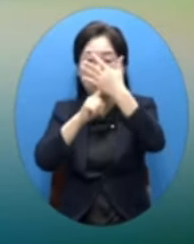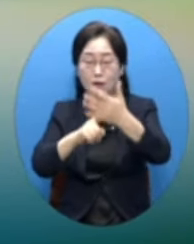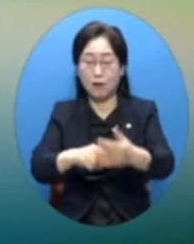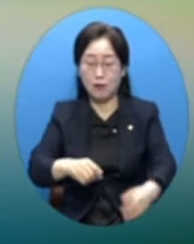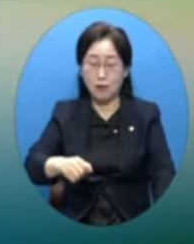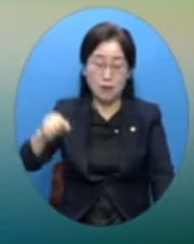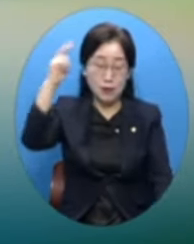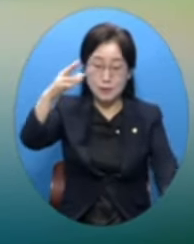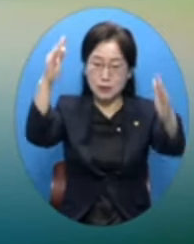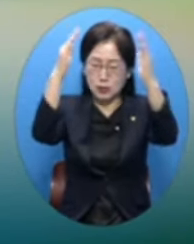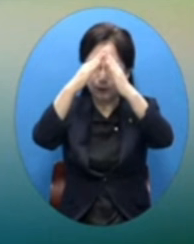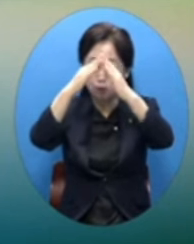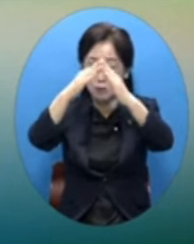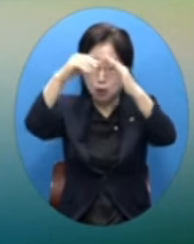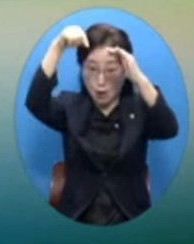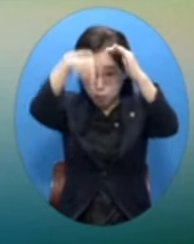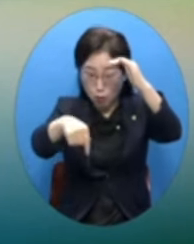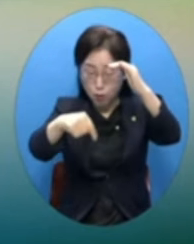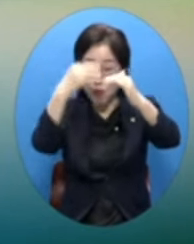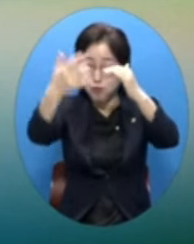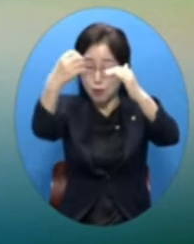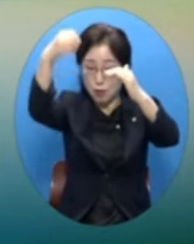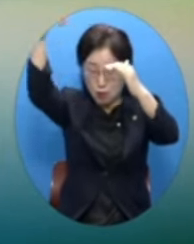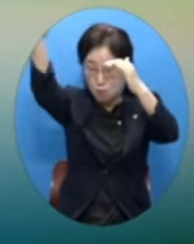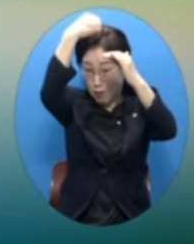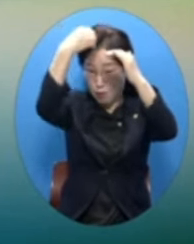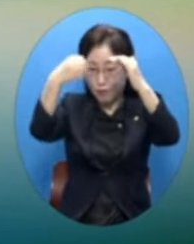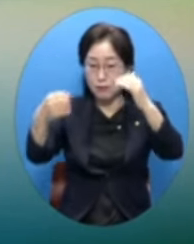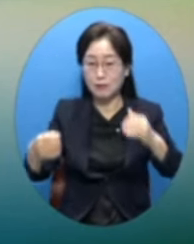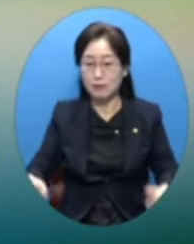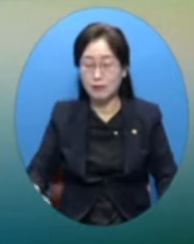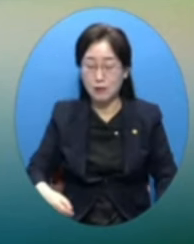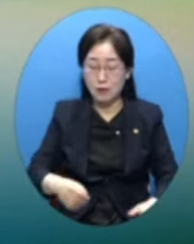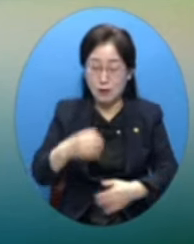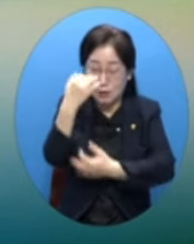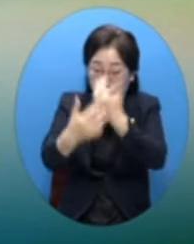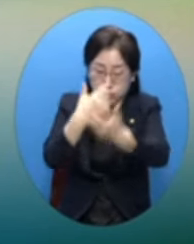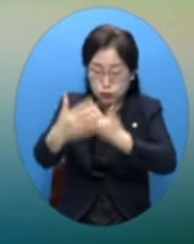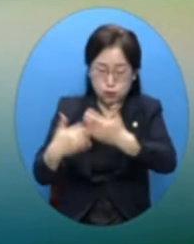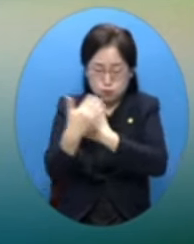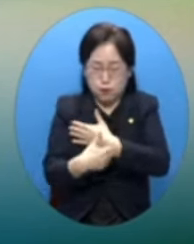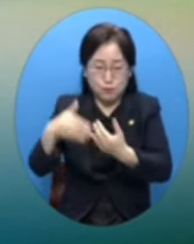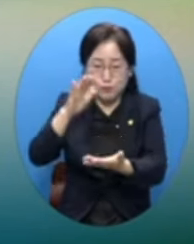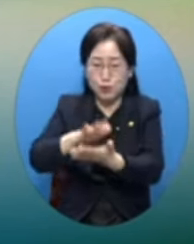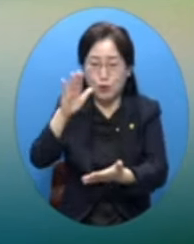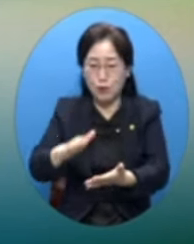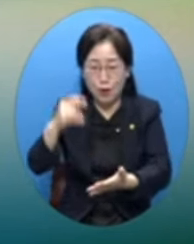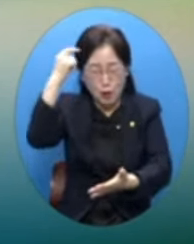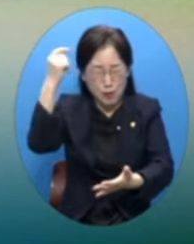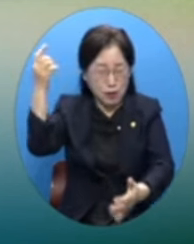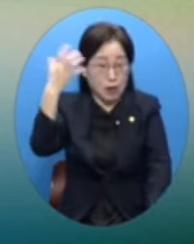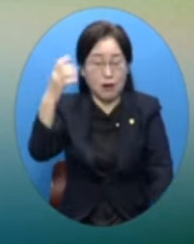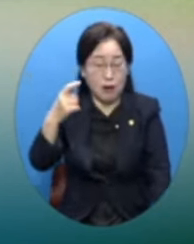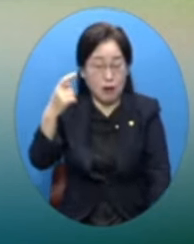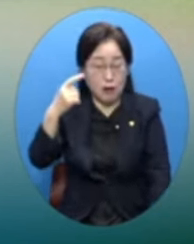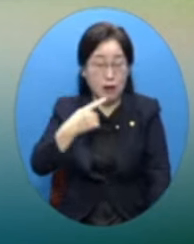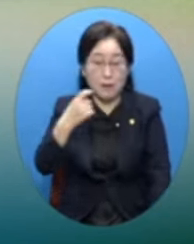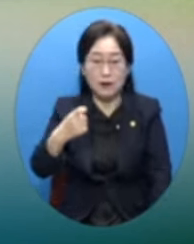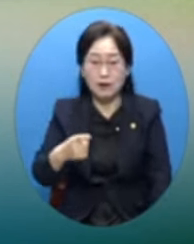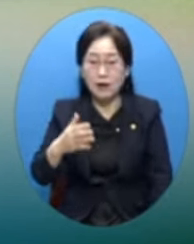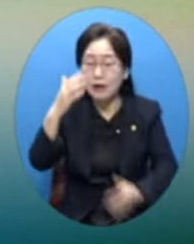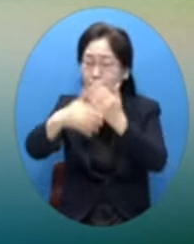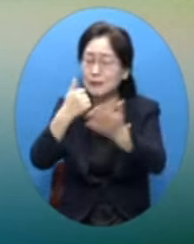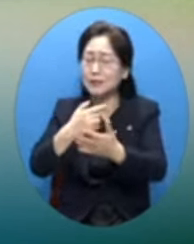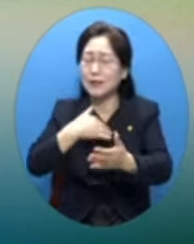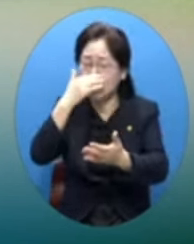뚫어지며 새빨간 불덩어리가 머리 위로 날아왔다. 갑자기 온몸이 타버릴 것처럼 뜨거워졌고 머리가 아찔했다. 하나님 저도